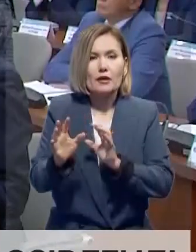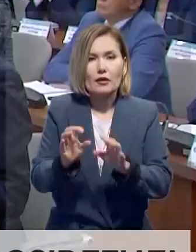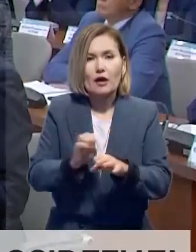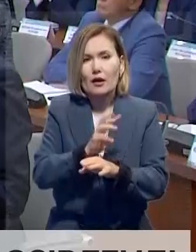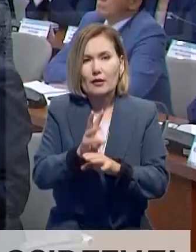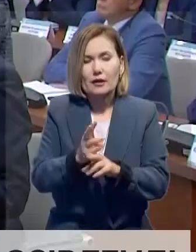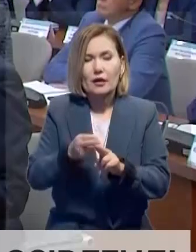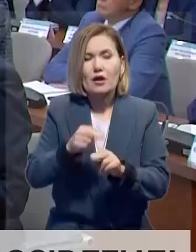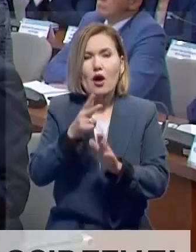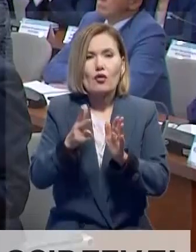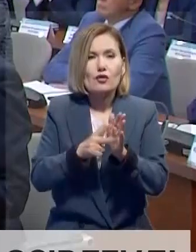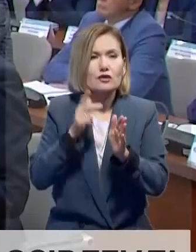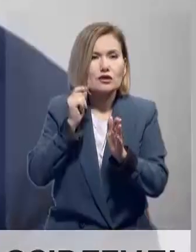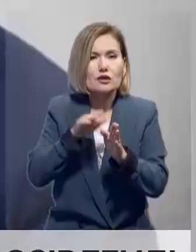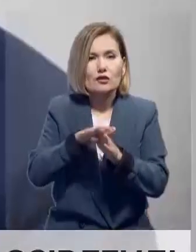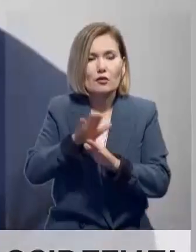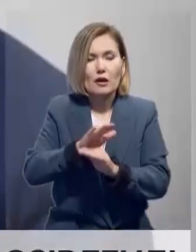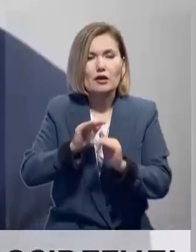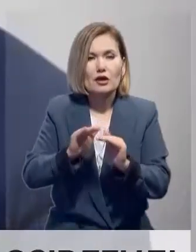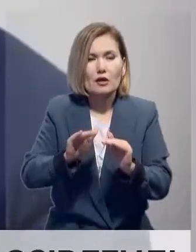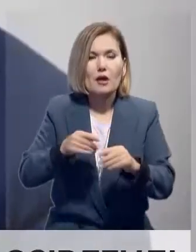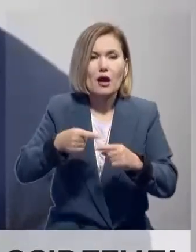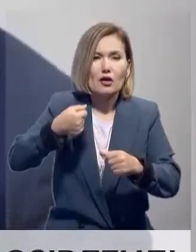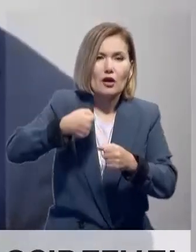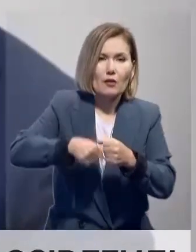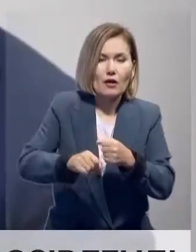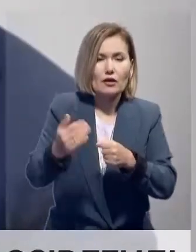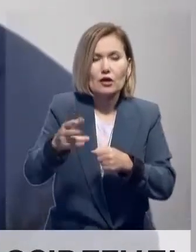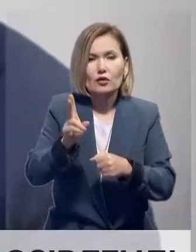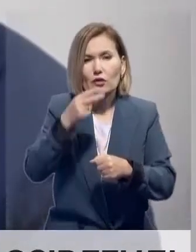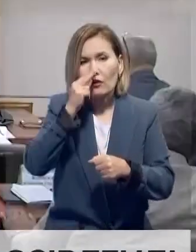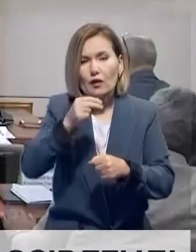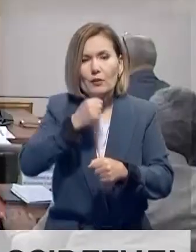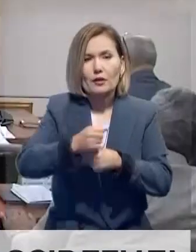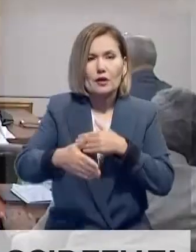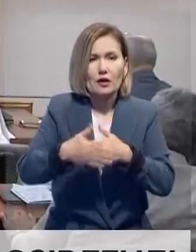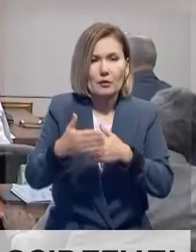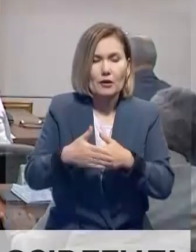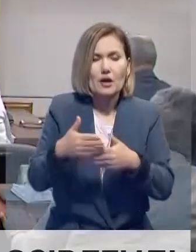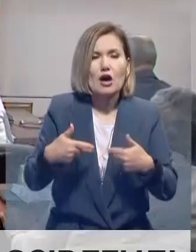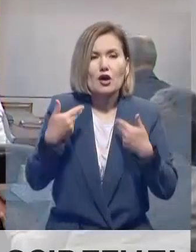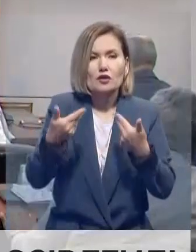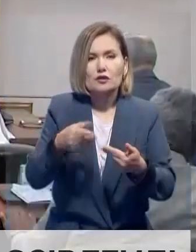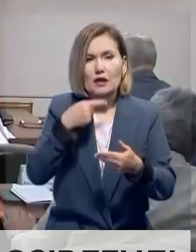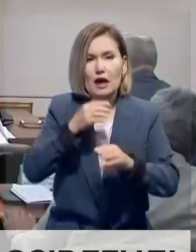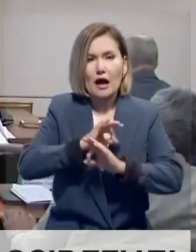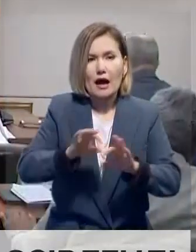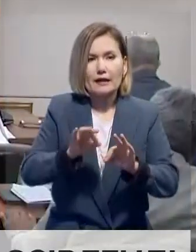қамтамасыз ету, кәмелетке толмағандарға қатысты жасалған қылмыс үшін жазаны қатаңдату сынды бірқатар ұсыныстар бар.